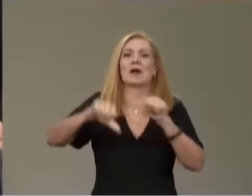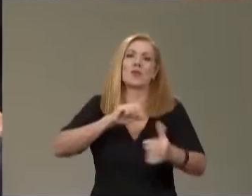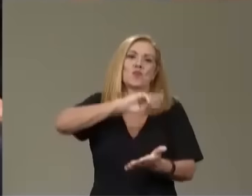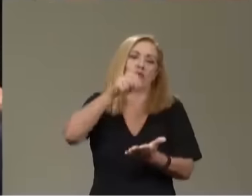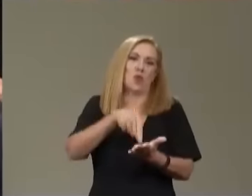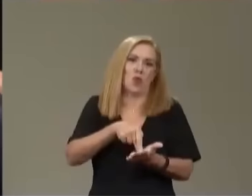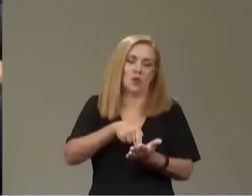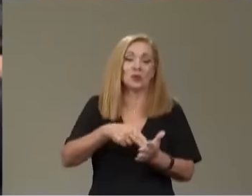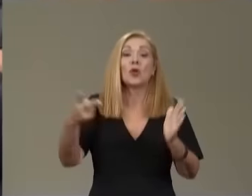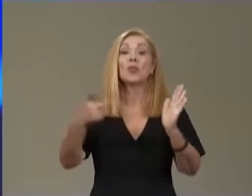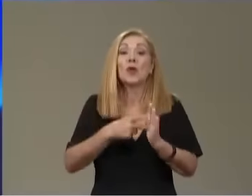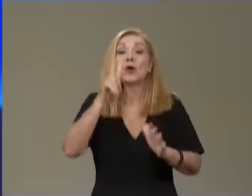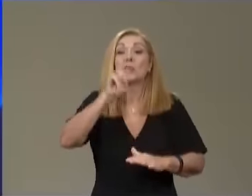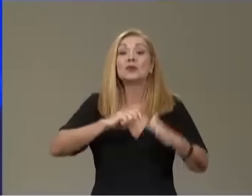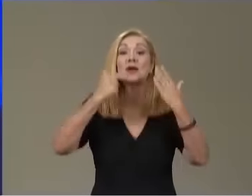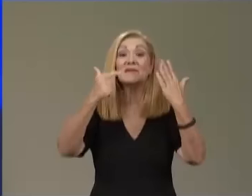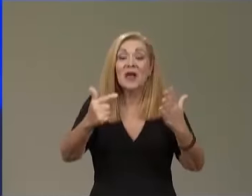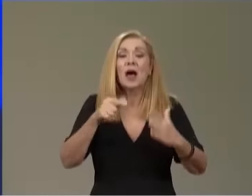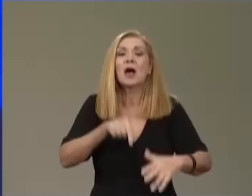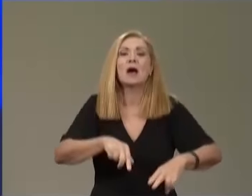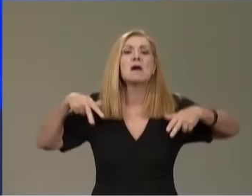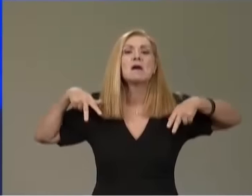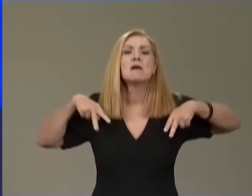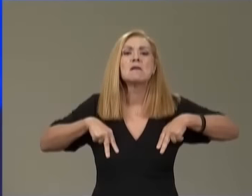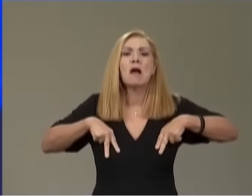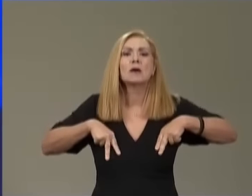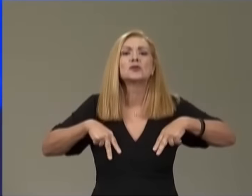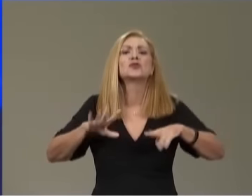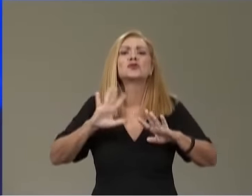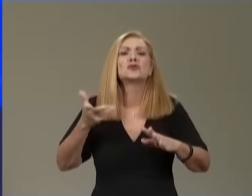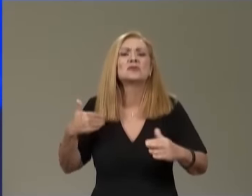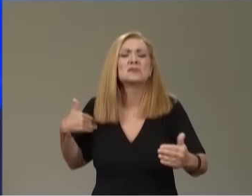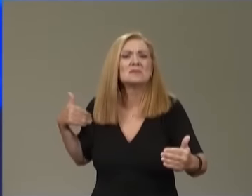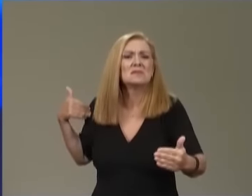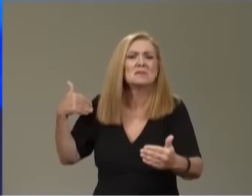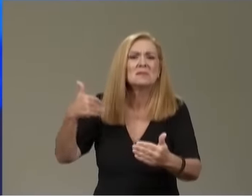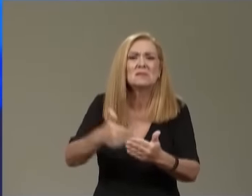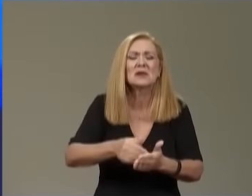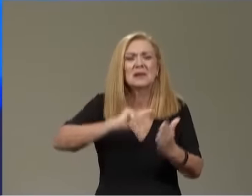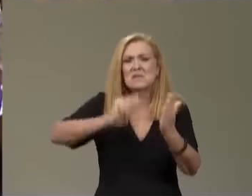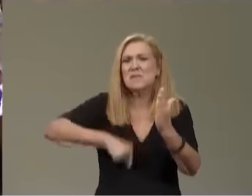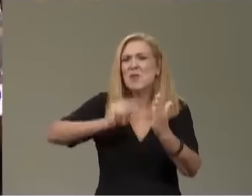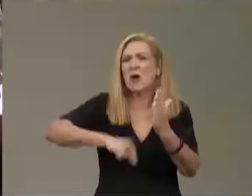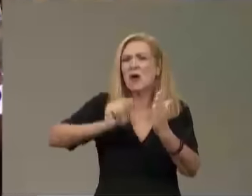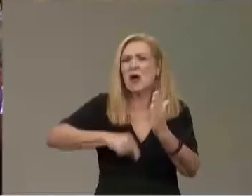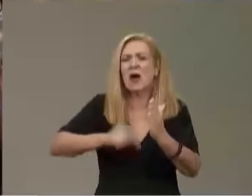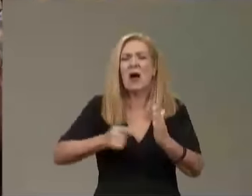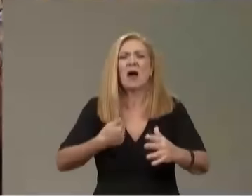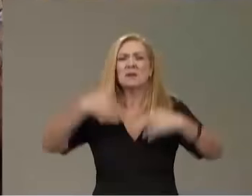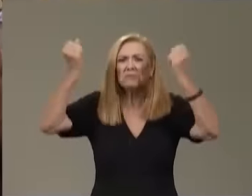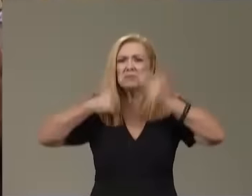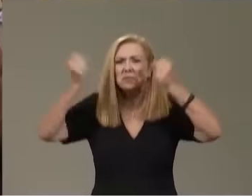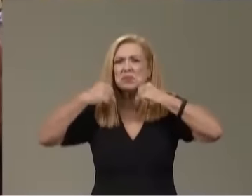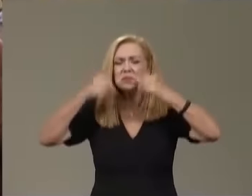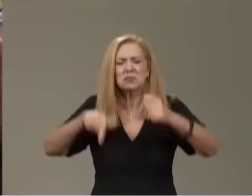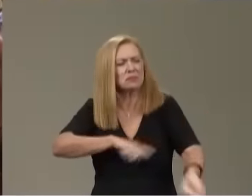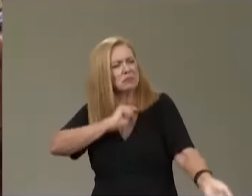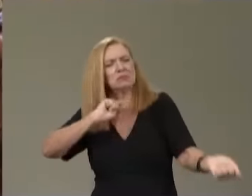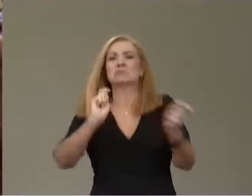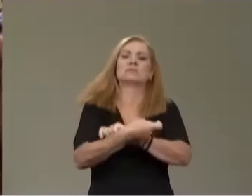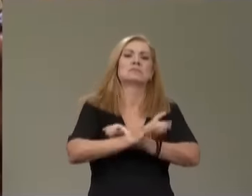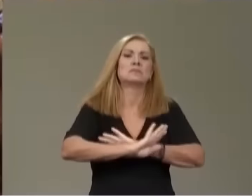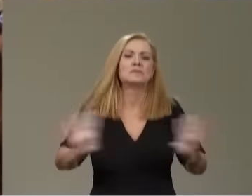Το 27 να έχουμε ένα κράτος που θα έχει καλύψει το χαμένο έδαφος της εποχής των μνημονίων. Θα ξεριζώνει